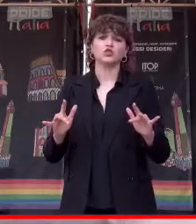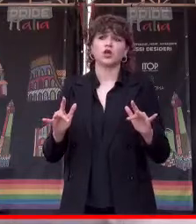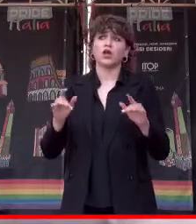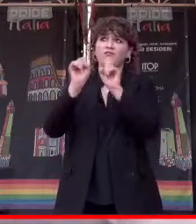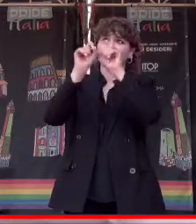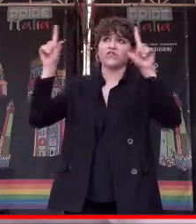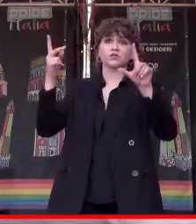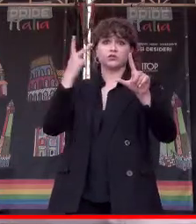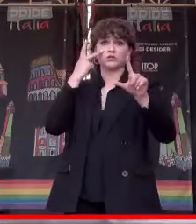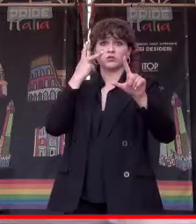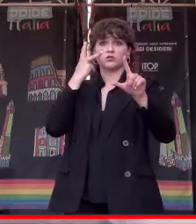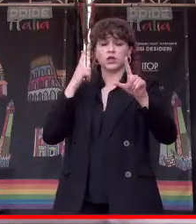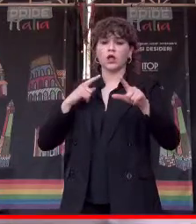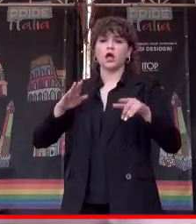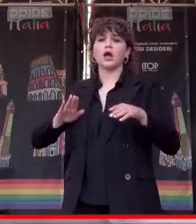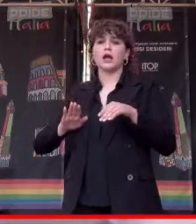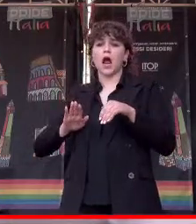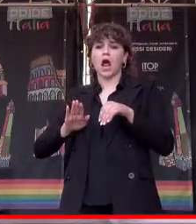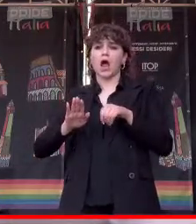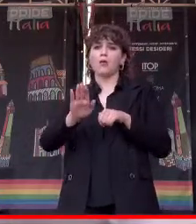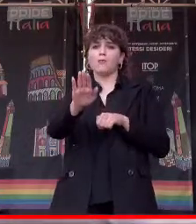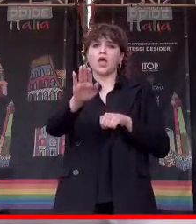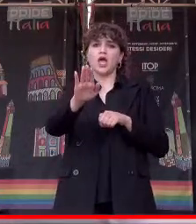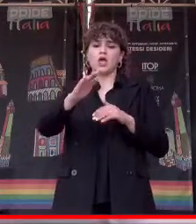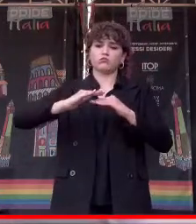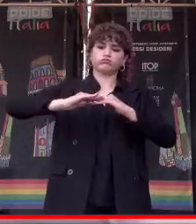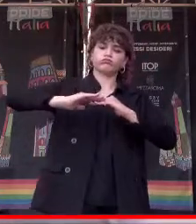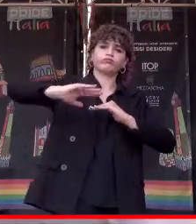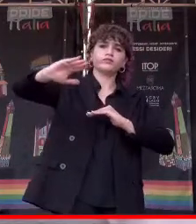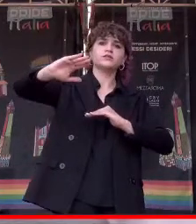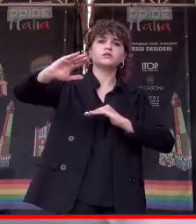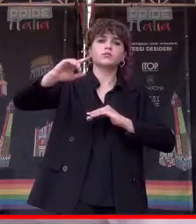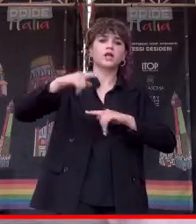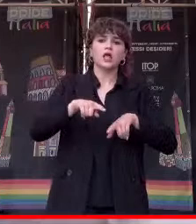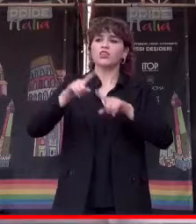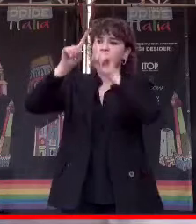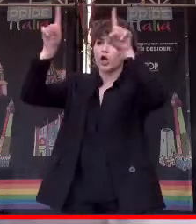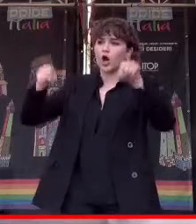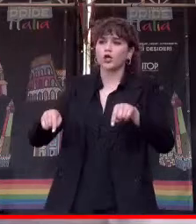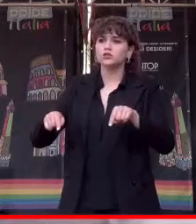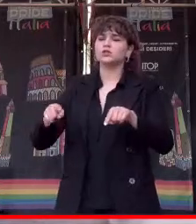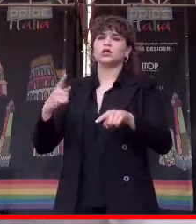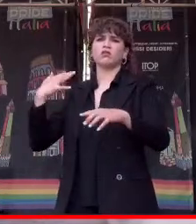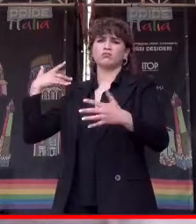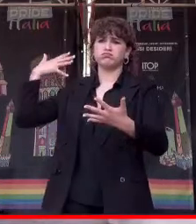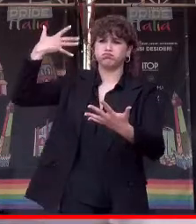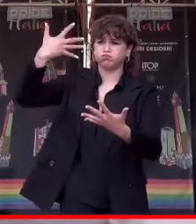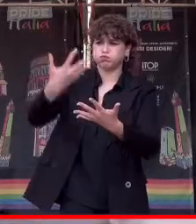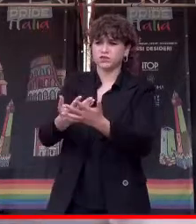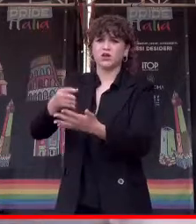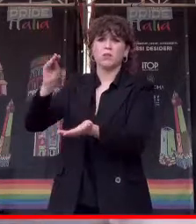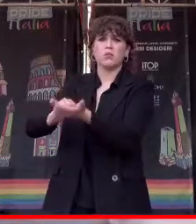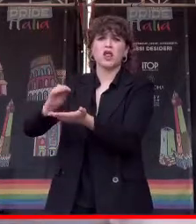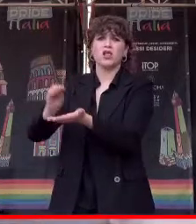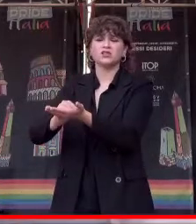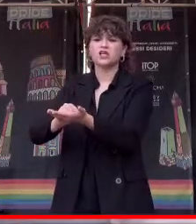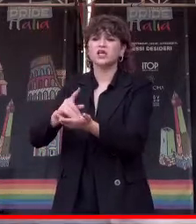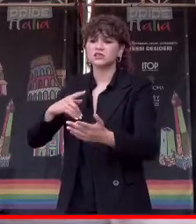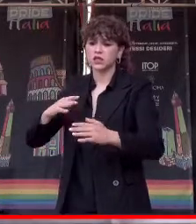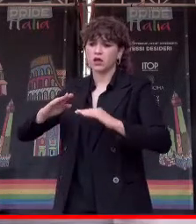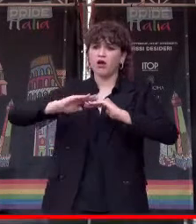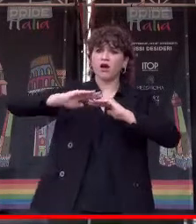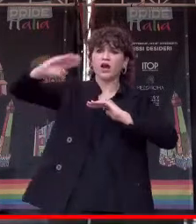giuste apposte. Perché da 30 anni che i negozi sono lì non hanno mai pensato di mettere una rampa? che costa poche decine di euro. Perché